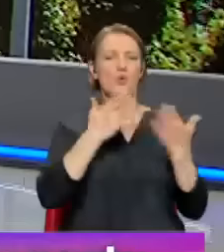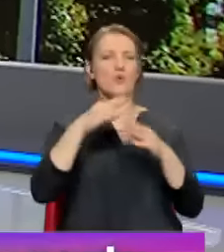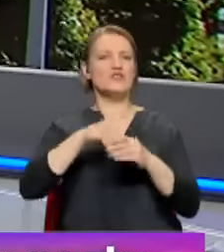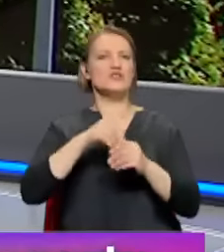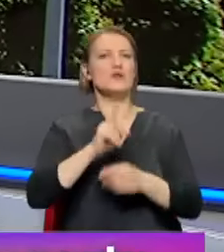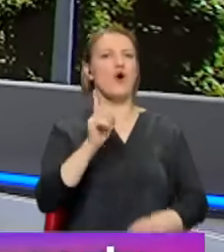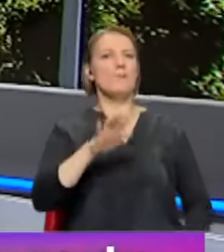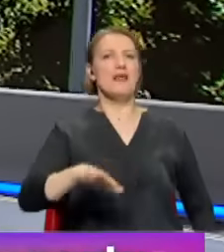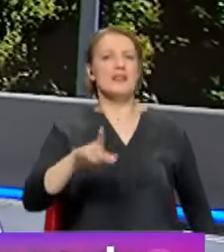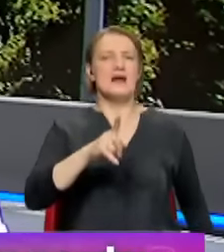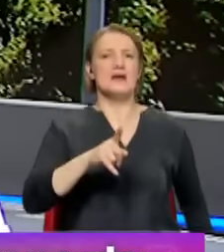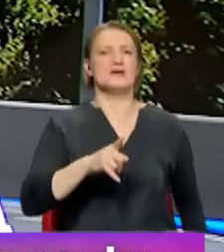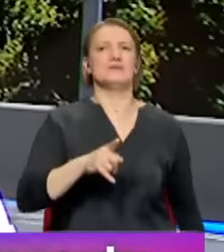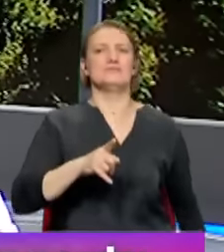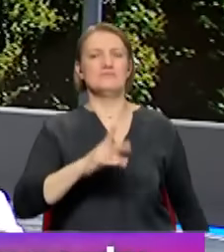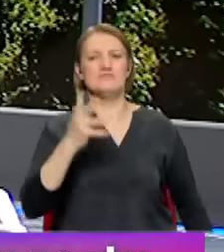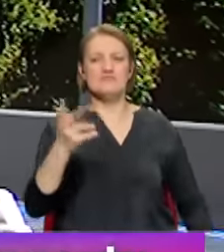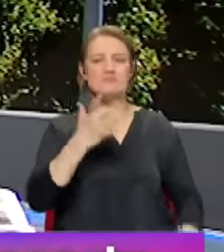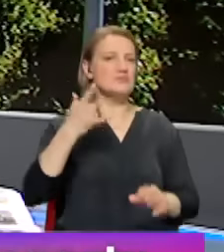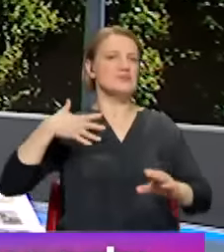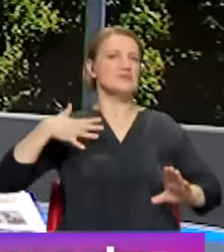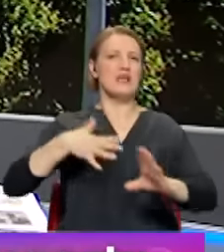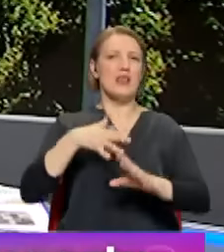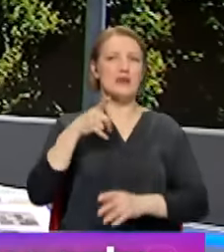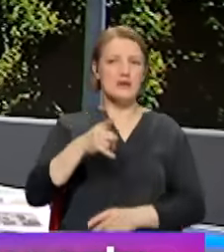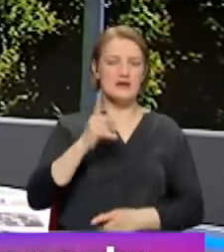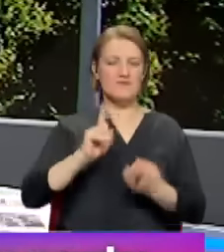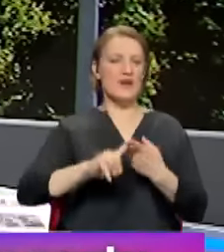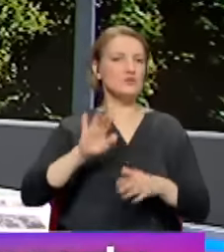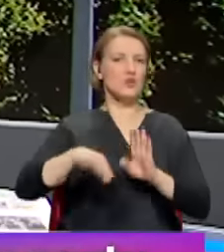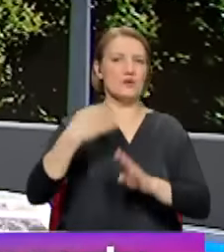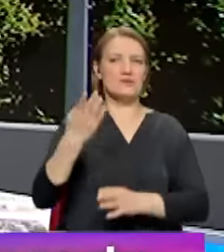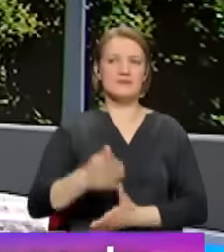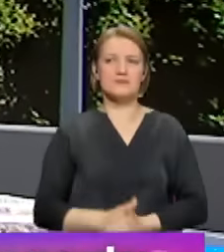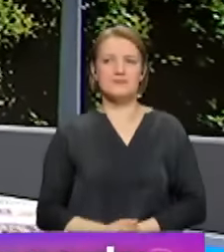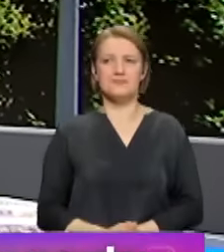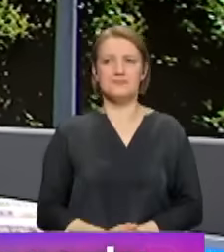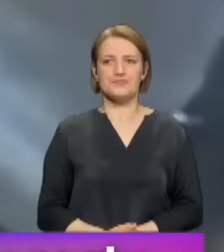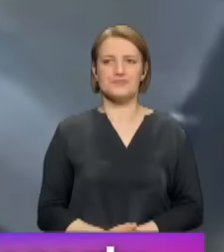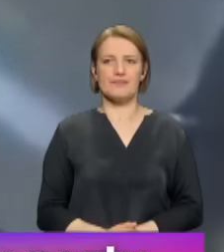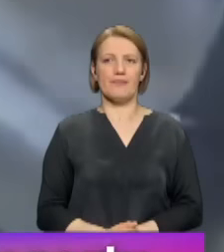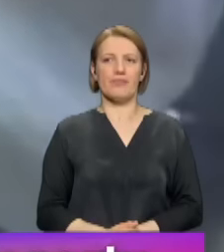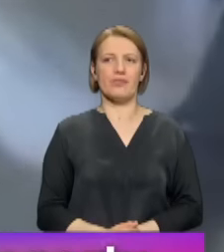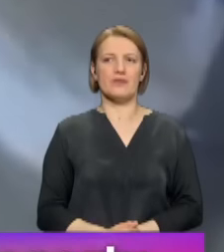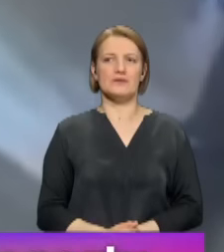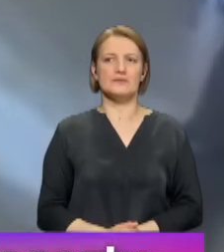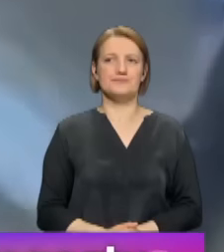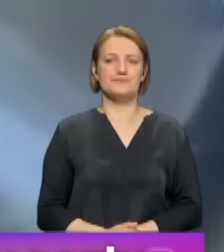içinde öğretmenlere gaddarca bir saldırı ve sonrası.